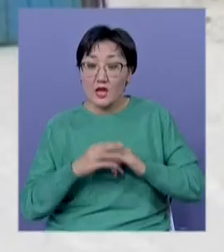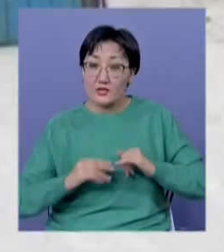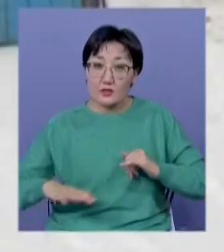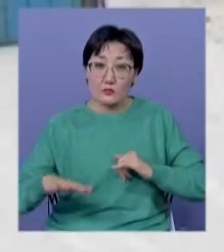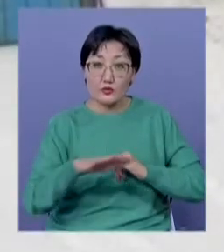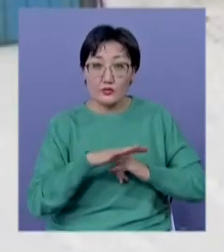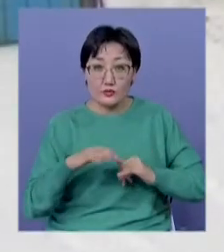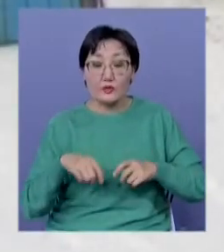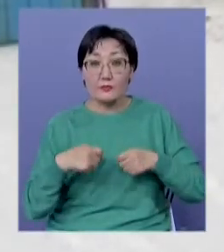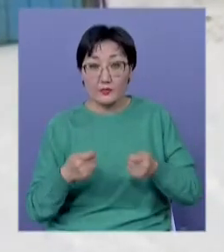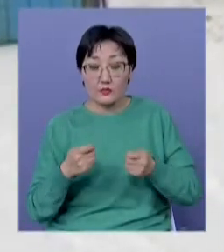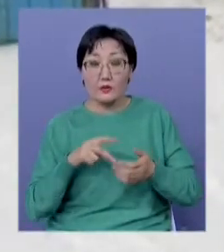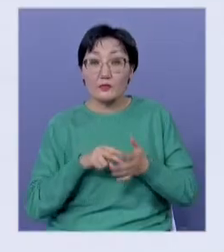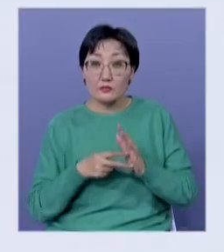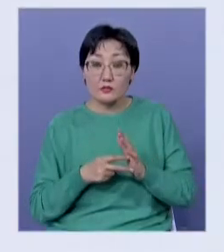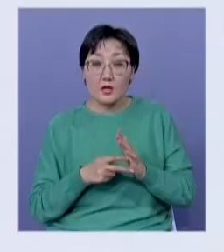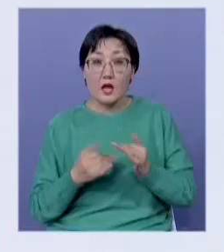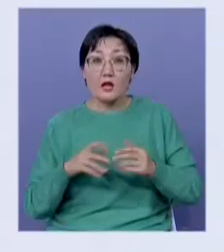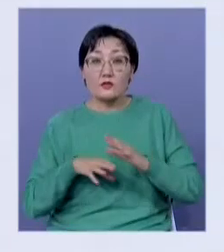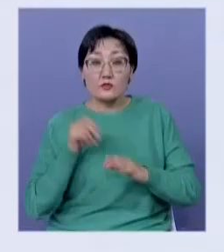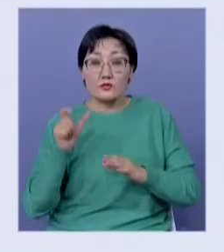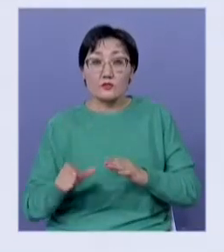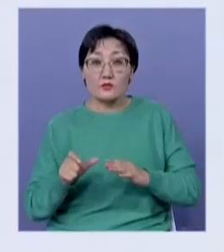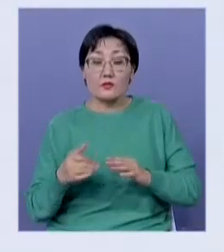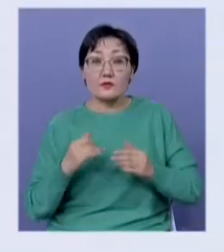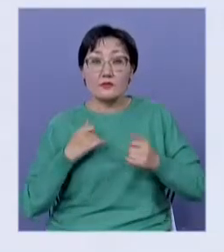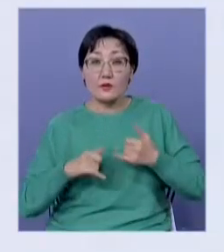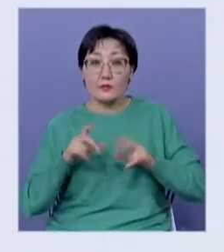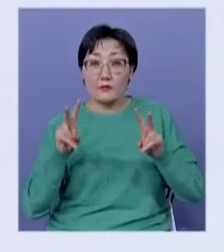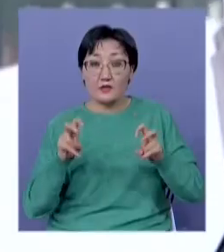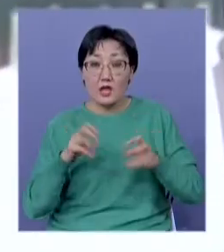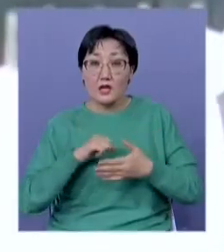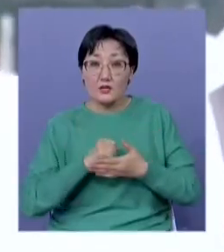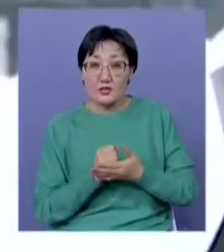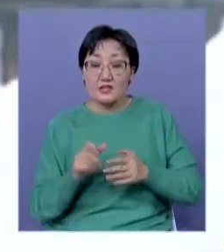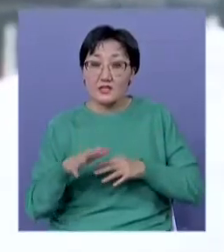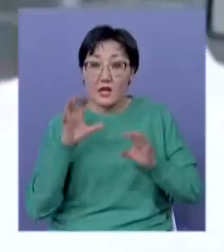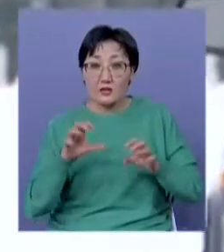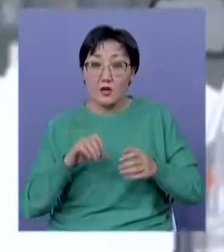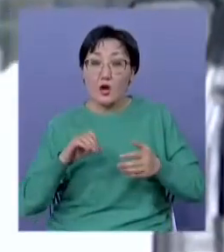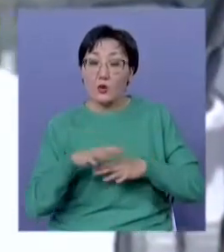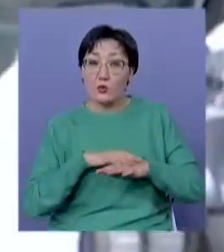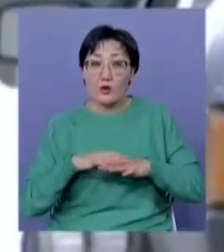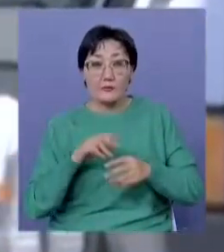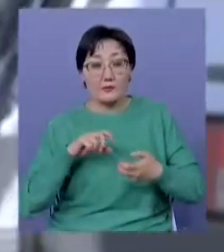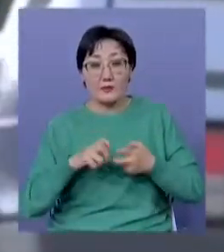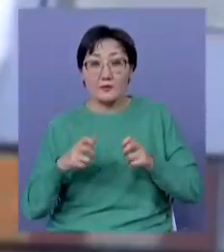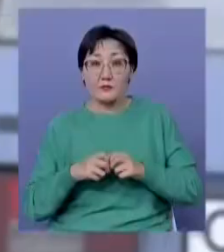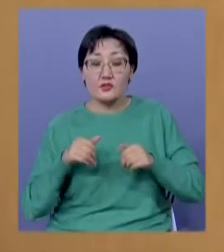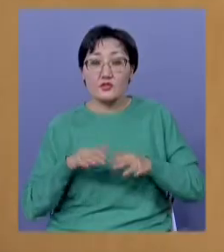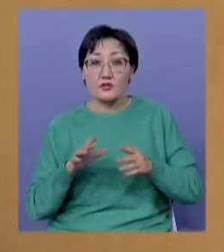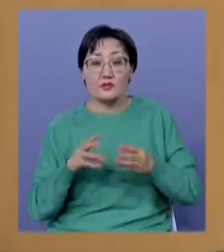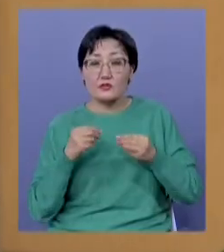басым тәртіппен беруге кепілдік белгіленетін болады. Ал депутат Ирина Смирнова педагог мәртебесі туралы заң қоғамдағы түйткілдерді шешуге еш әсер етпейтінін